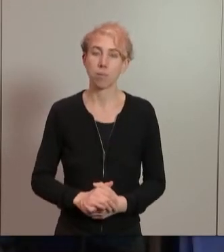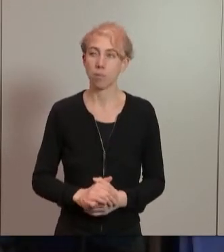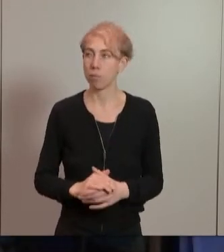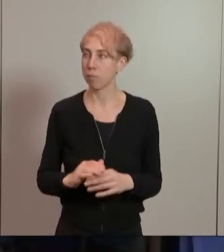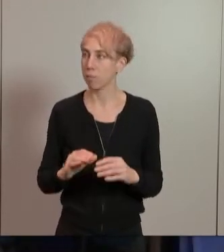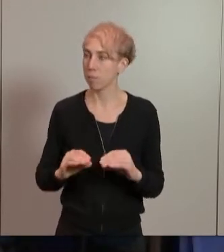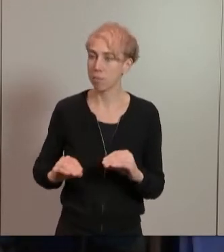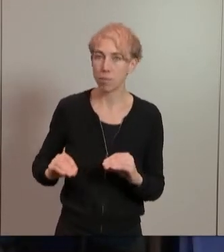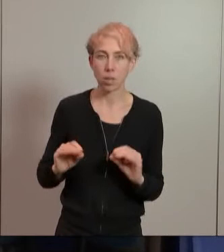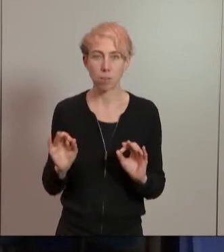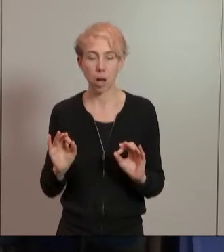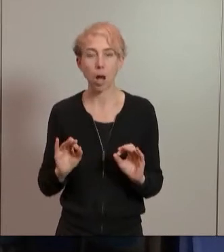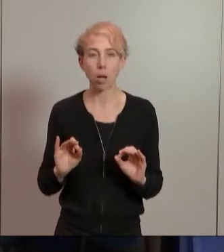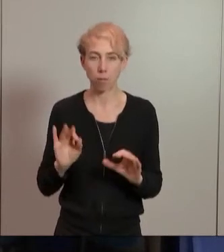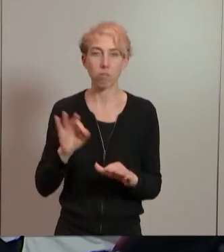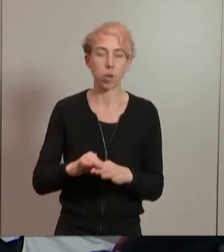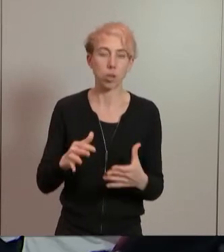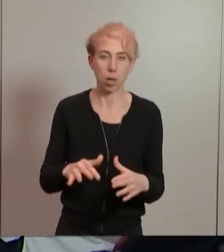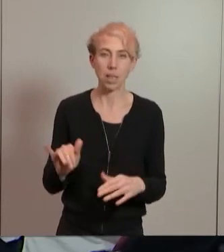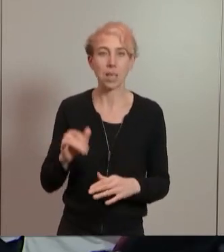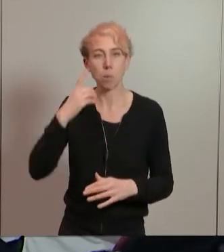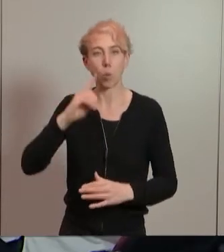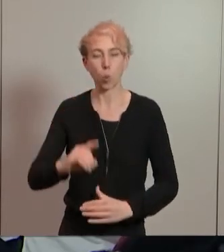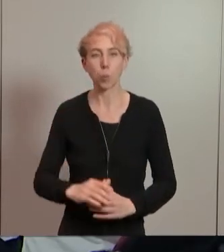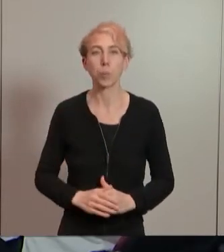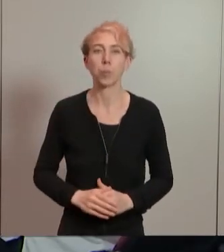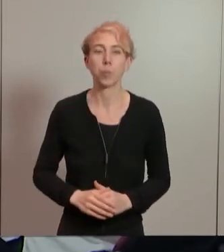Non, je la soumets donc au vote. Qui est pour ?